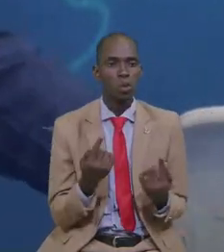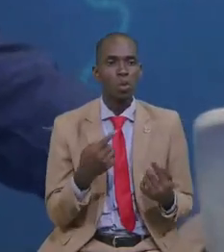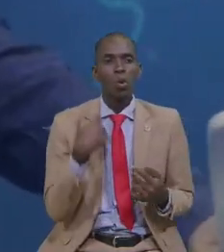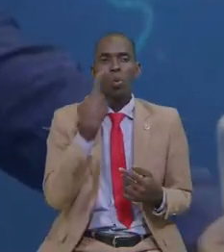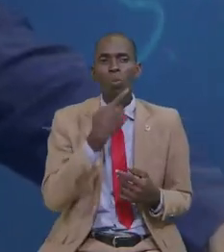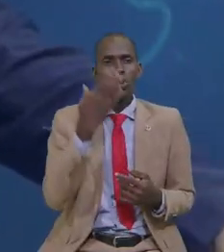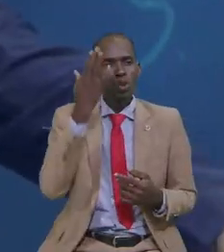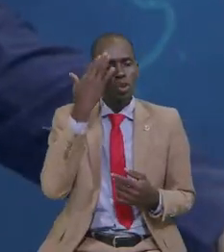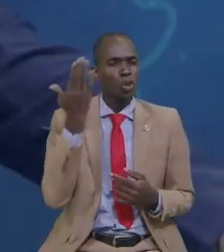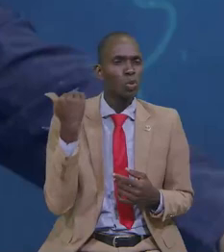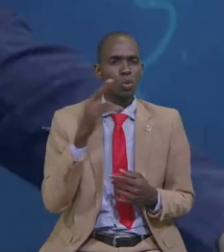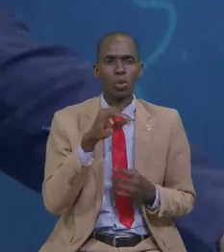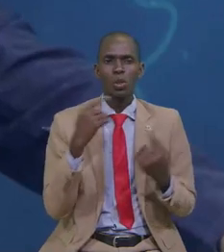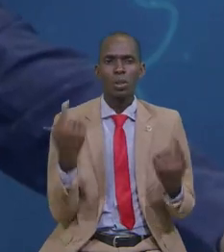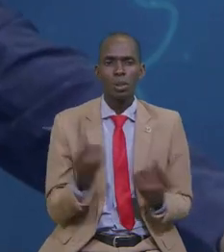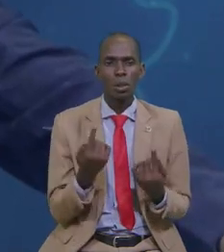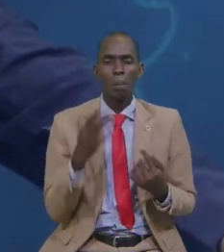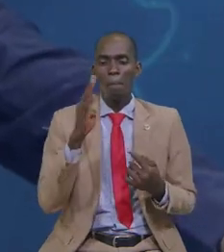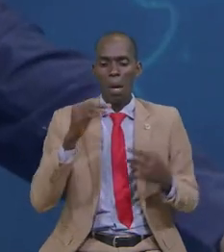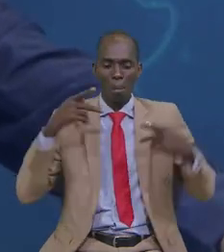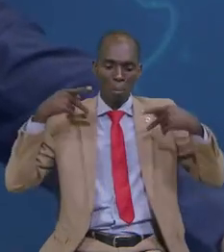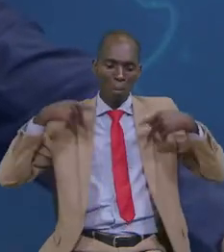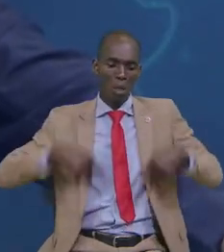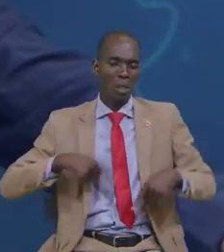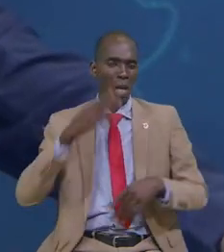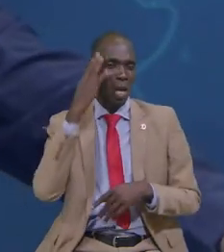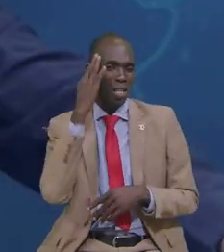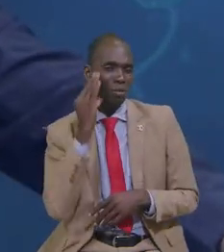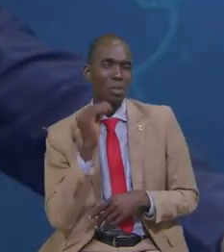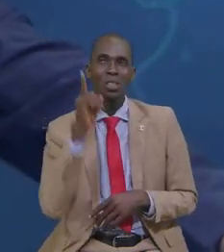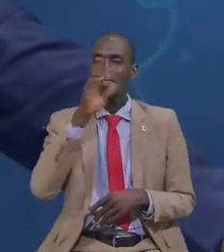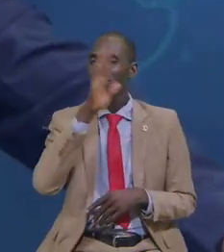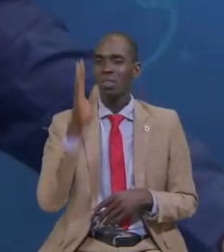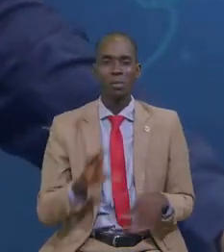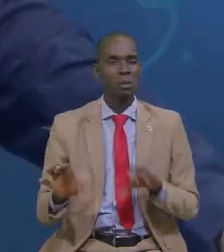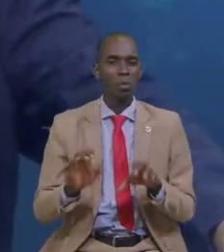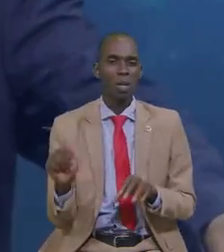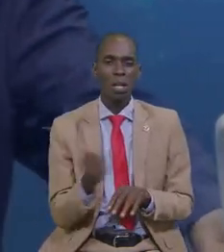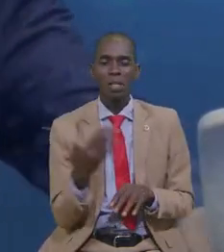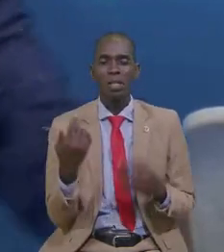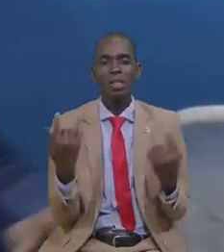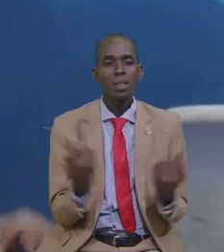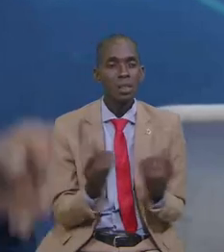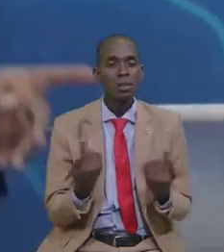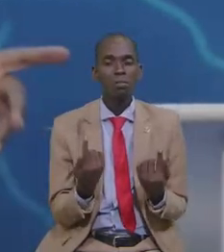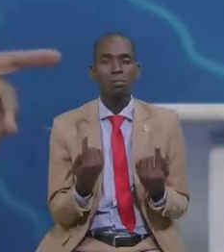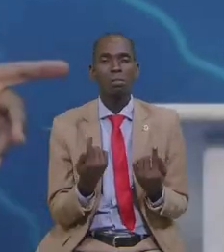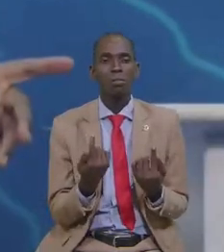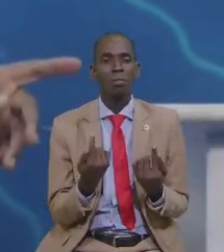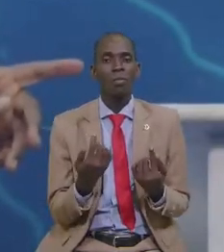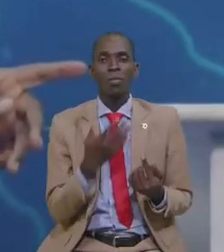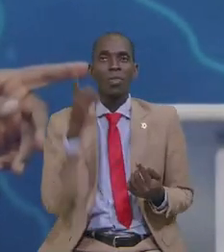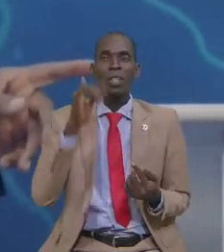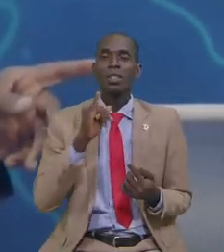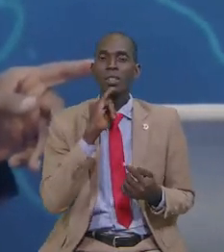Celui qui n'a point connu de péché, il l'a fait devenir péché pour nous. Par expérience personnelle, il n'a